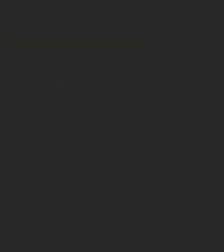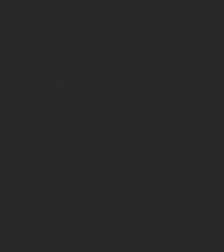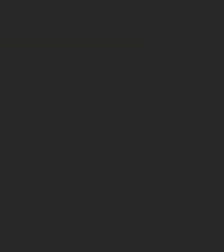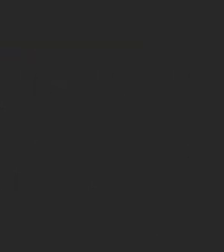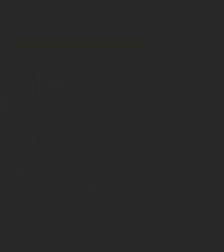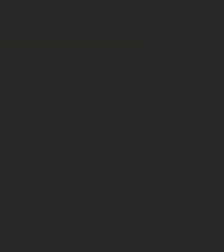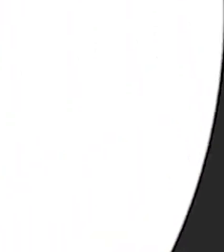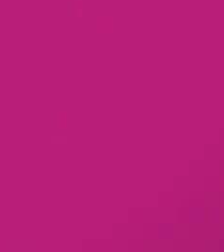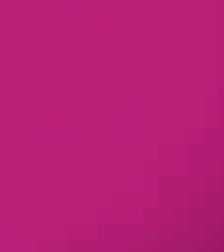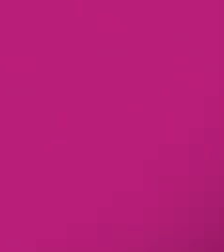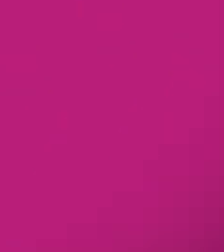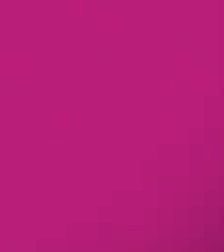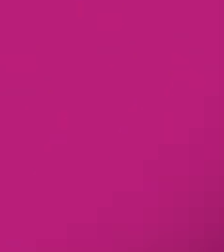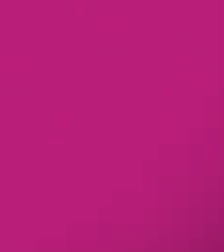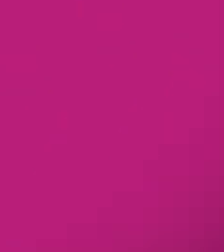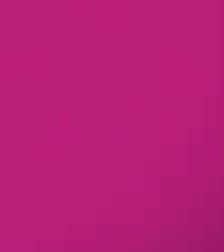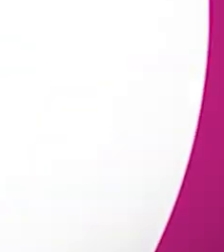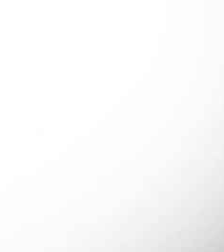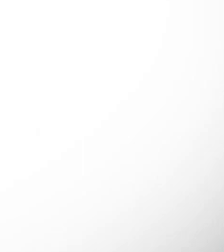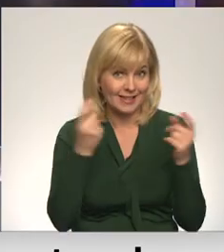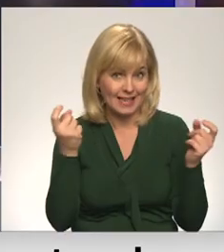Re, viss ēters ir te!